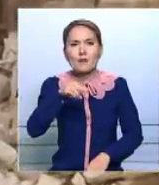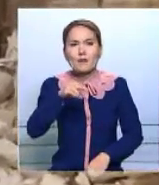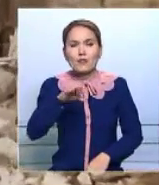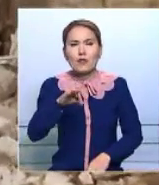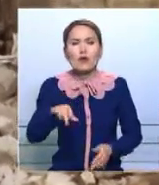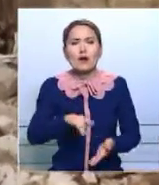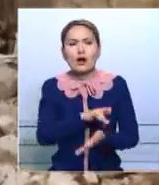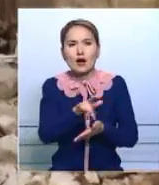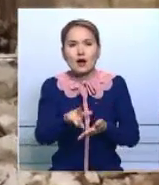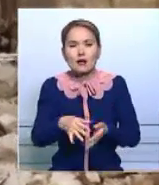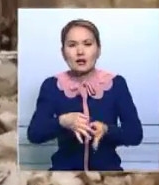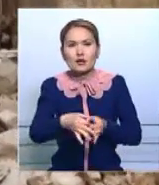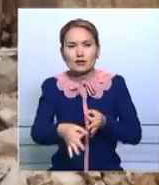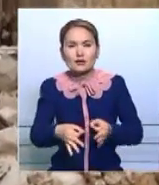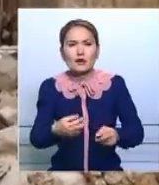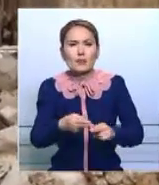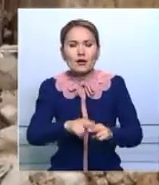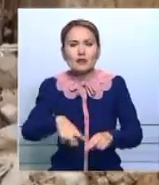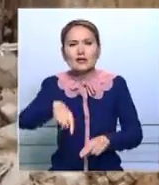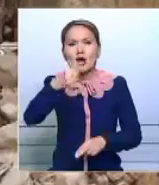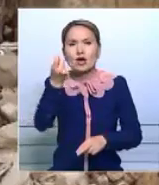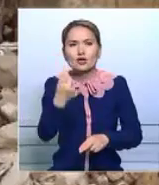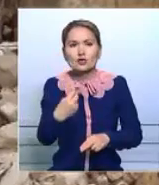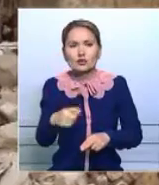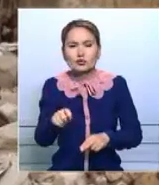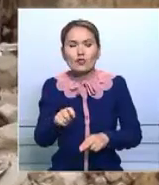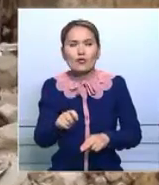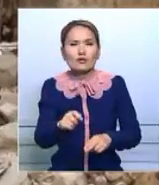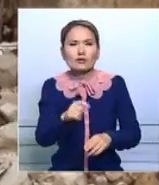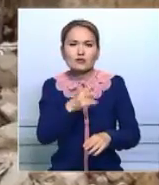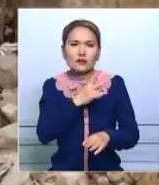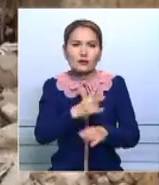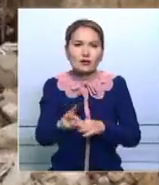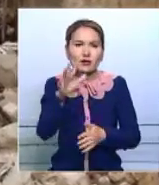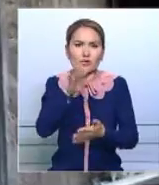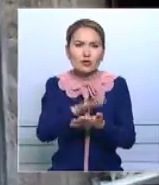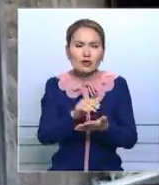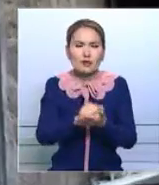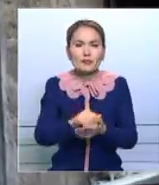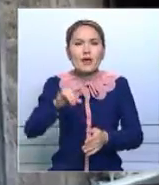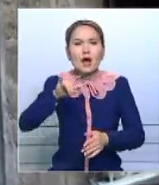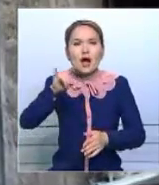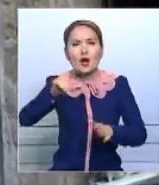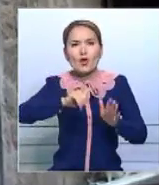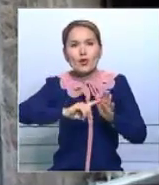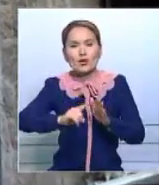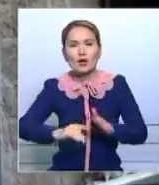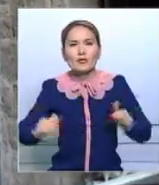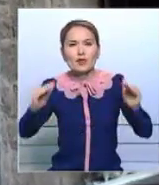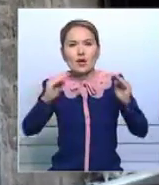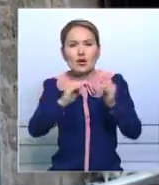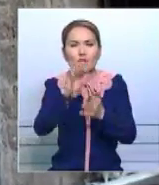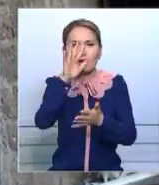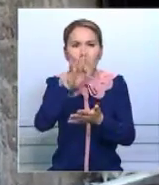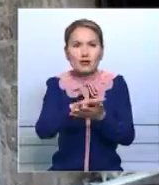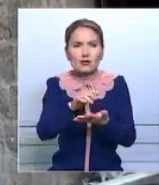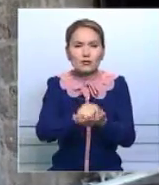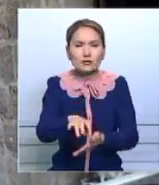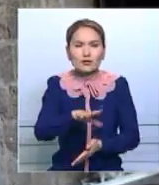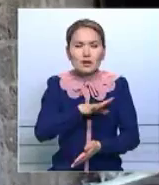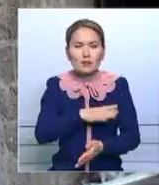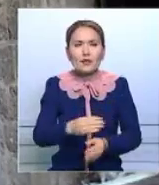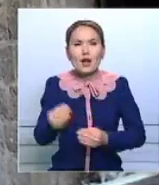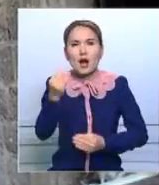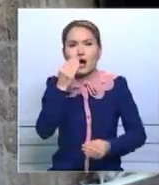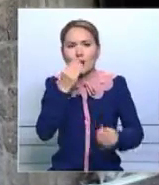сауда орталықтарының бірі болған шаһардың бүгінгі кейпі осы. Әуе шабуылдарынан кейін мұндағы үйлердің көбісі үйіндіге айналған.